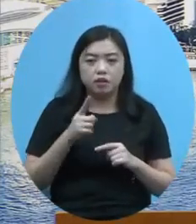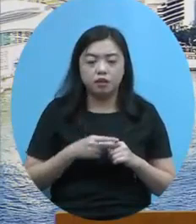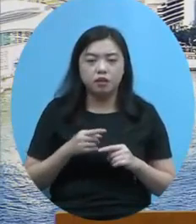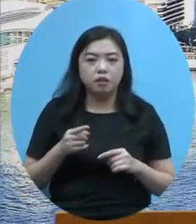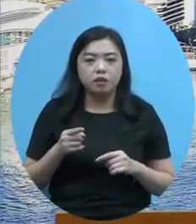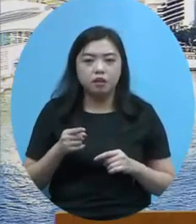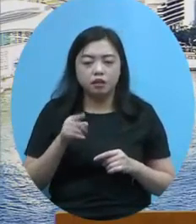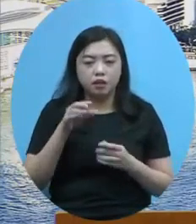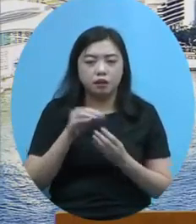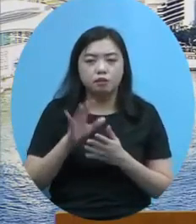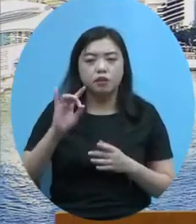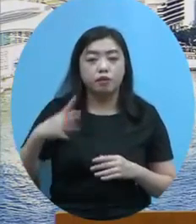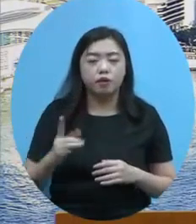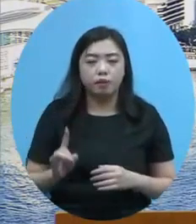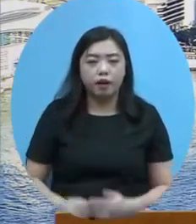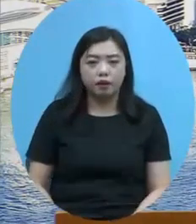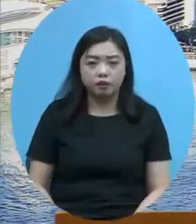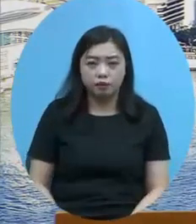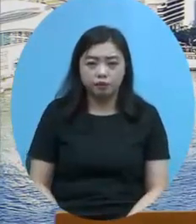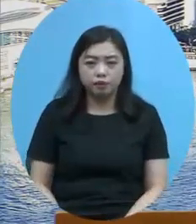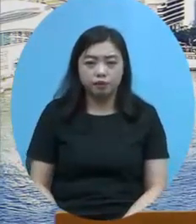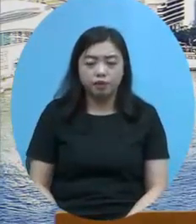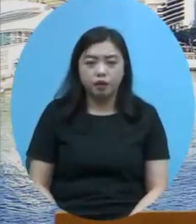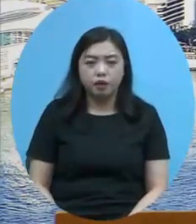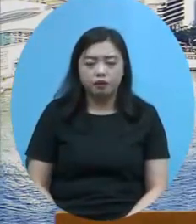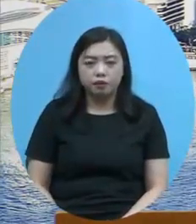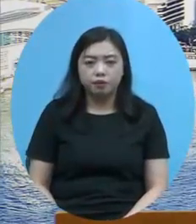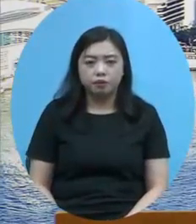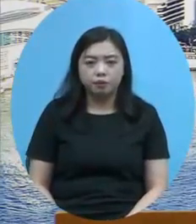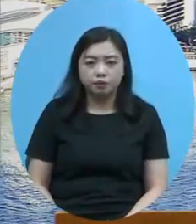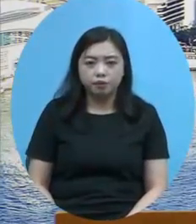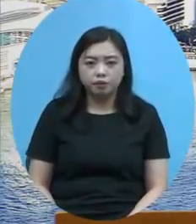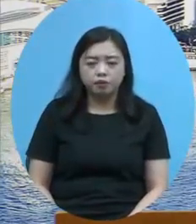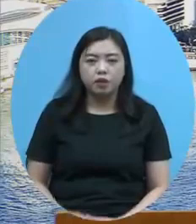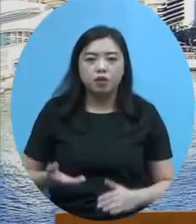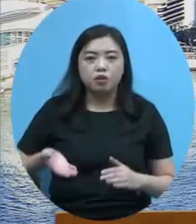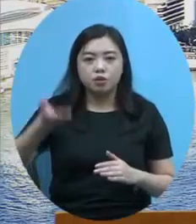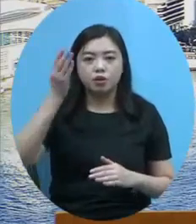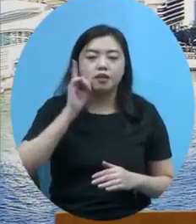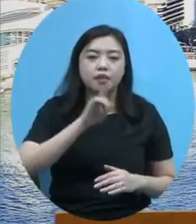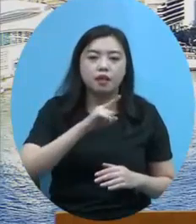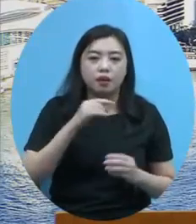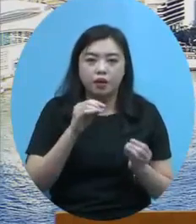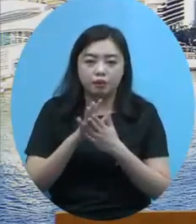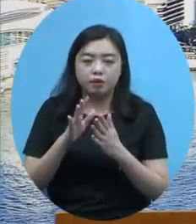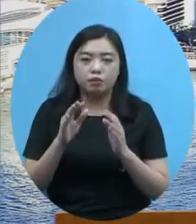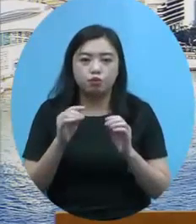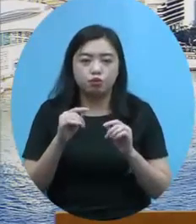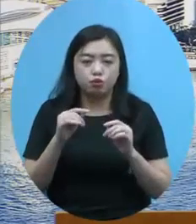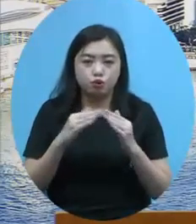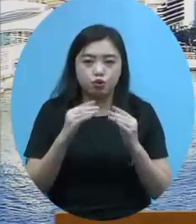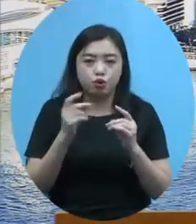嗰個感染途徑喺邊度啦，咁上個星期亦都我哋感染控制處啦，聯同機電工程